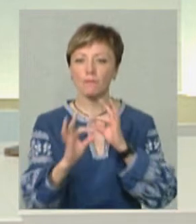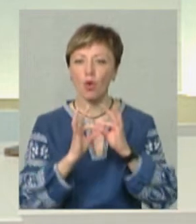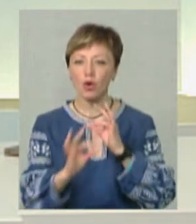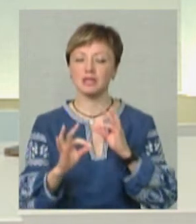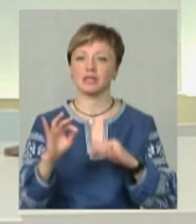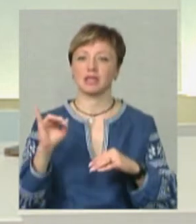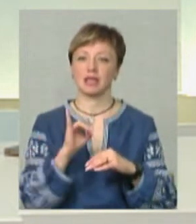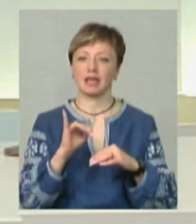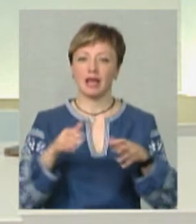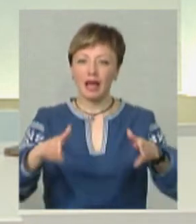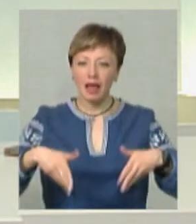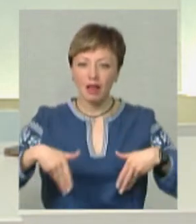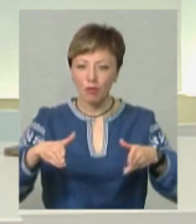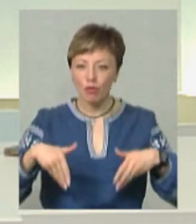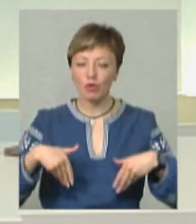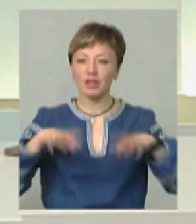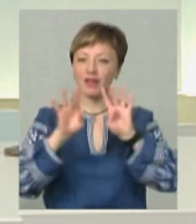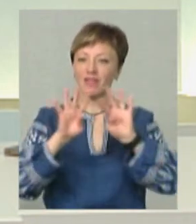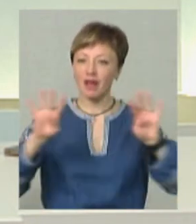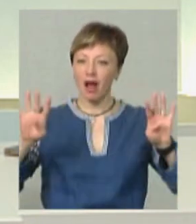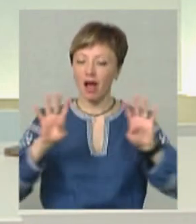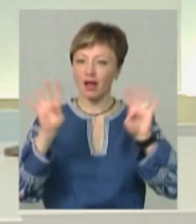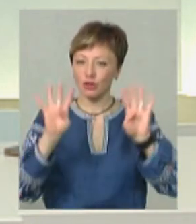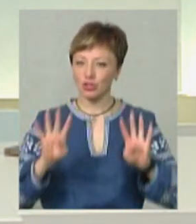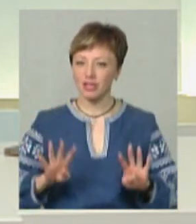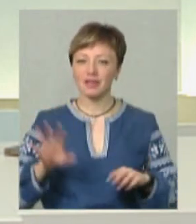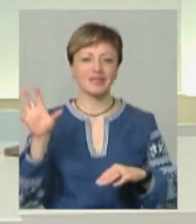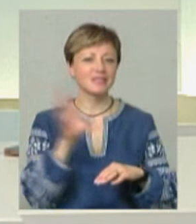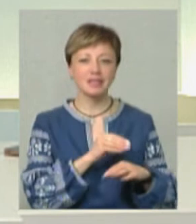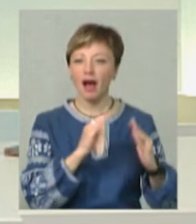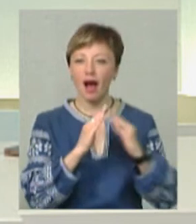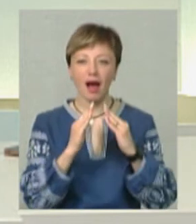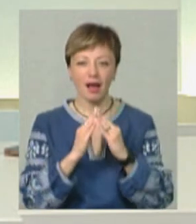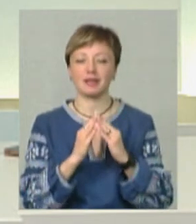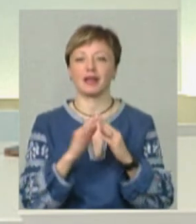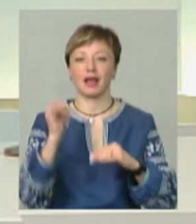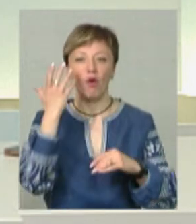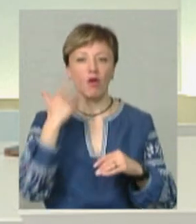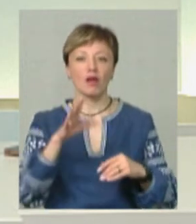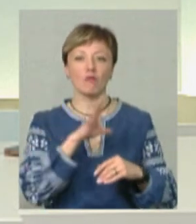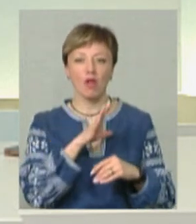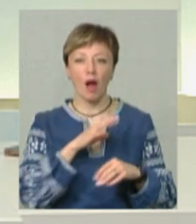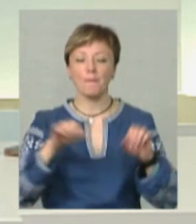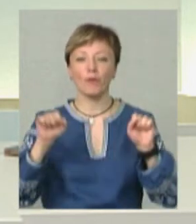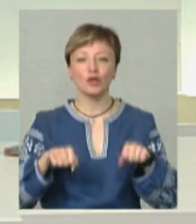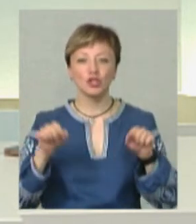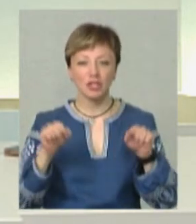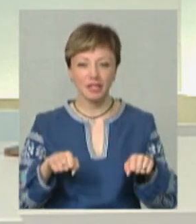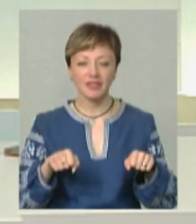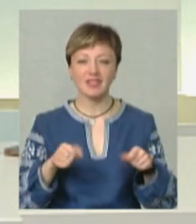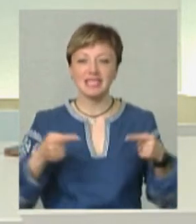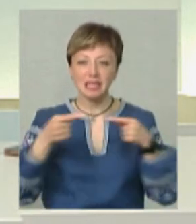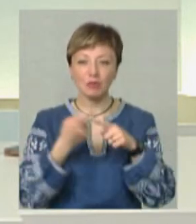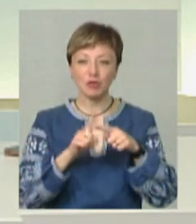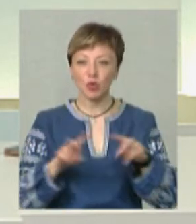і килимочки в нас були, фіраночки, тобто практично вся хата. І коли була можливість саме